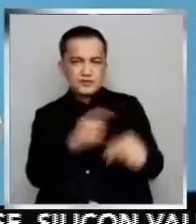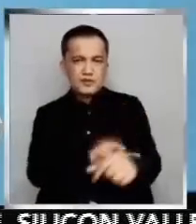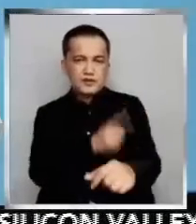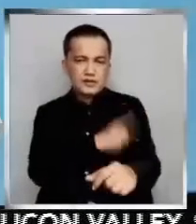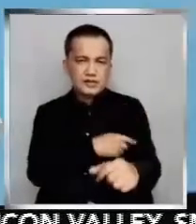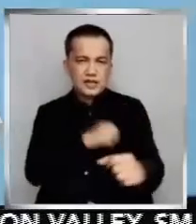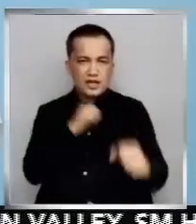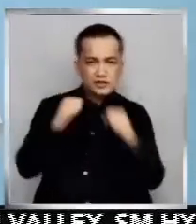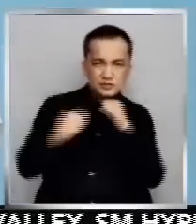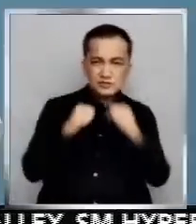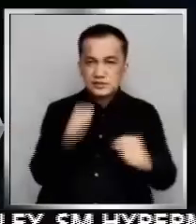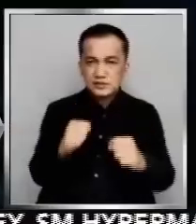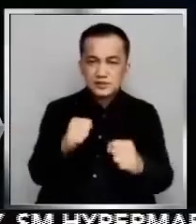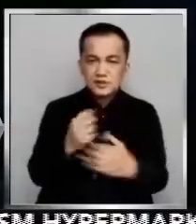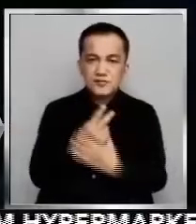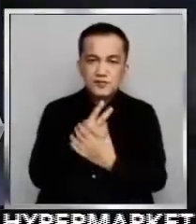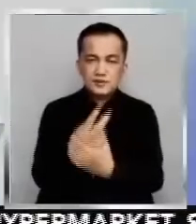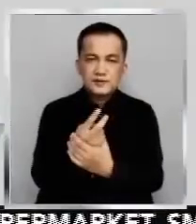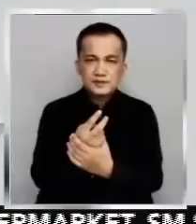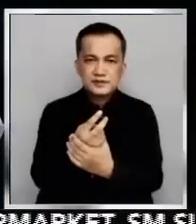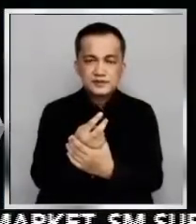ng Voltes 5 sa big screen.